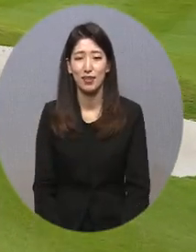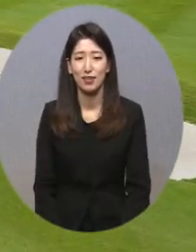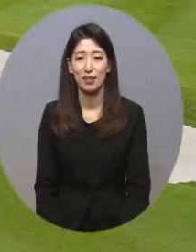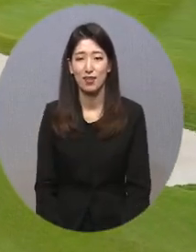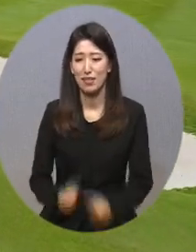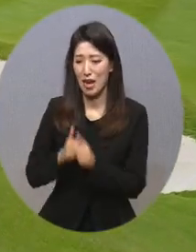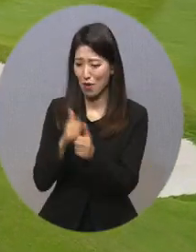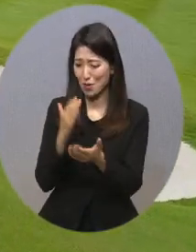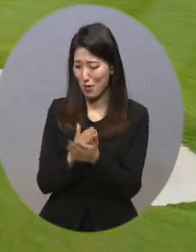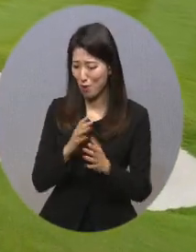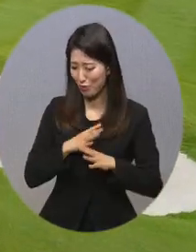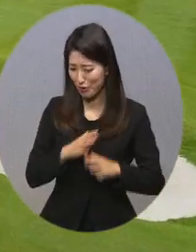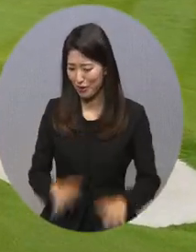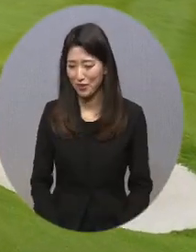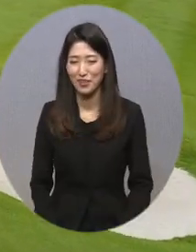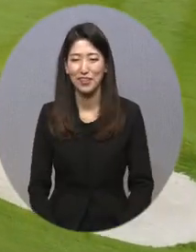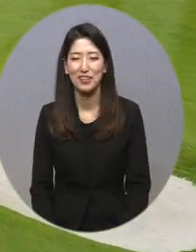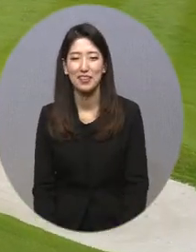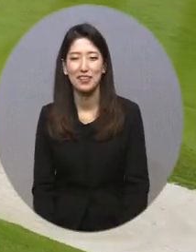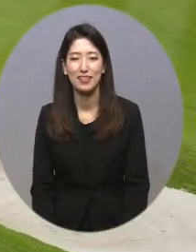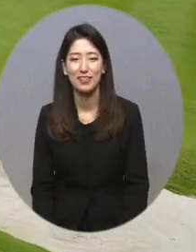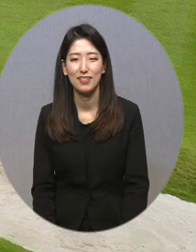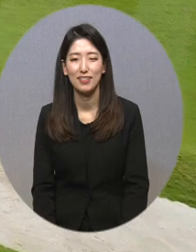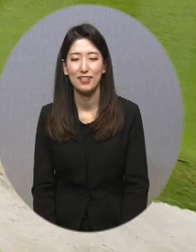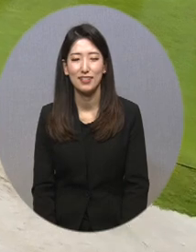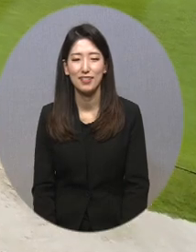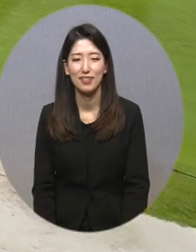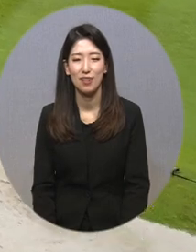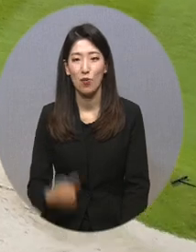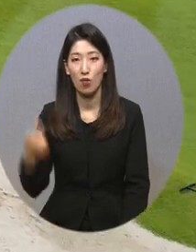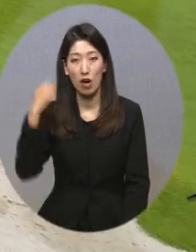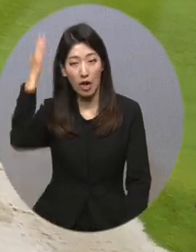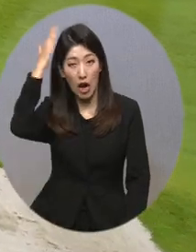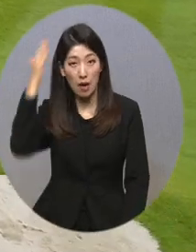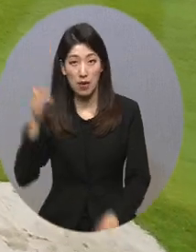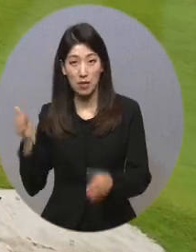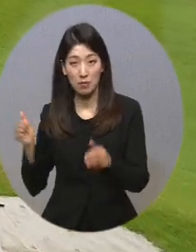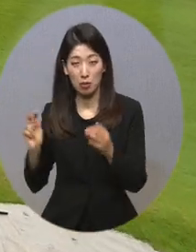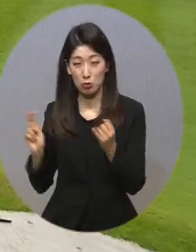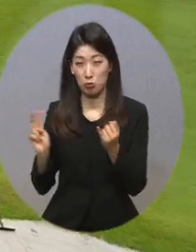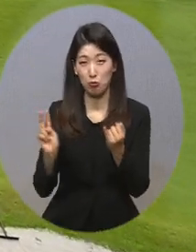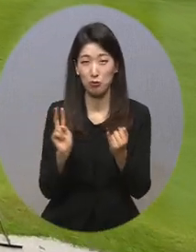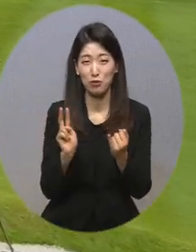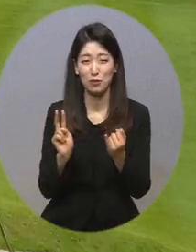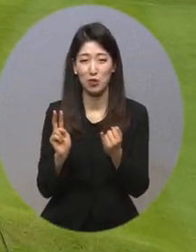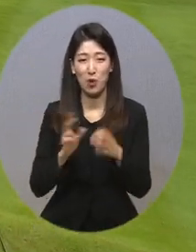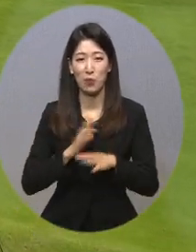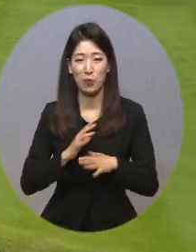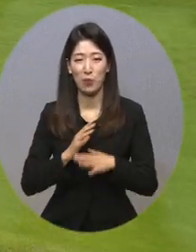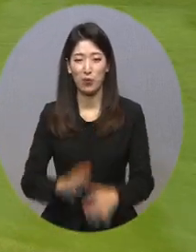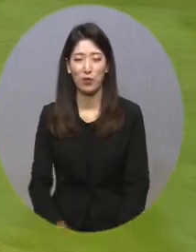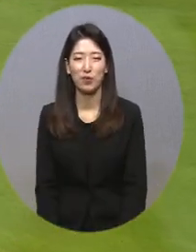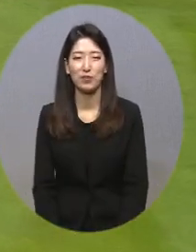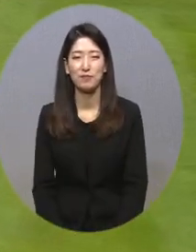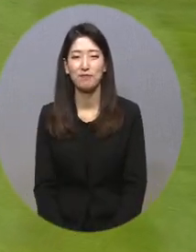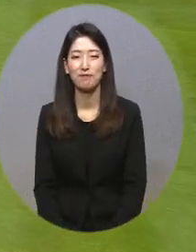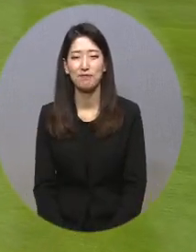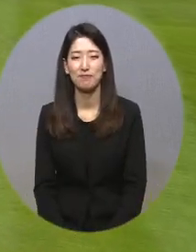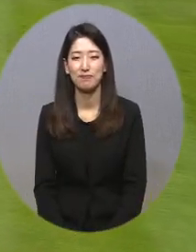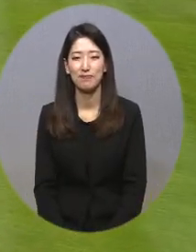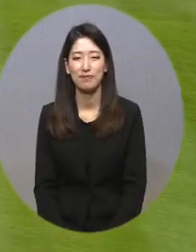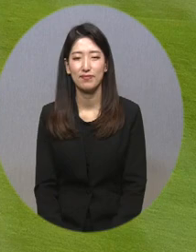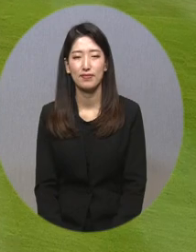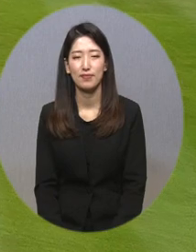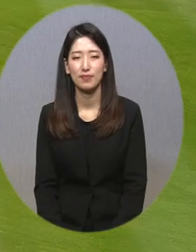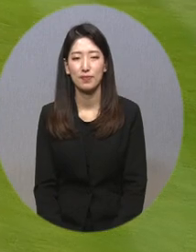나이스. 맞아, 어둠에 아우라가 오는 것 같아. 깜짝 놀랐어. 오지마. 검은사 세대. 진짜 무서웠어요, 저 지금. 아니,